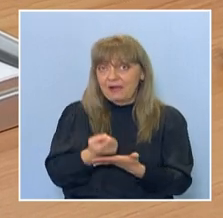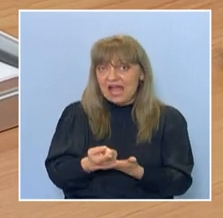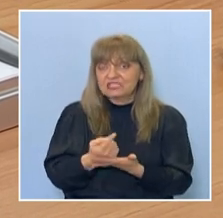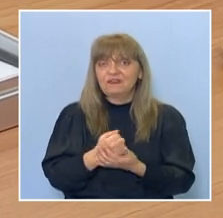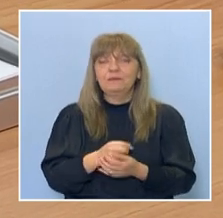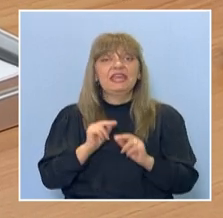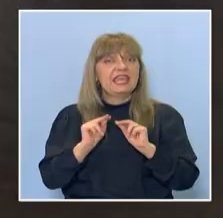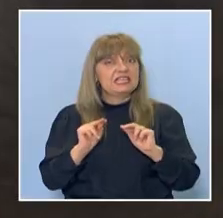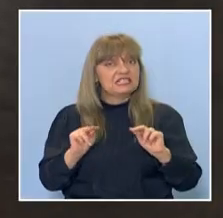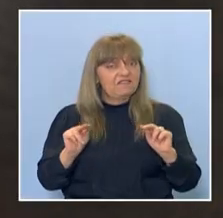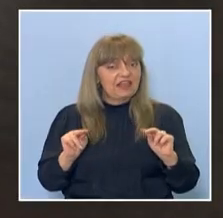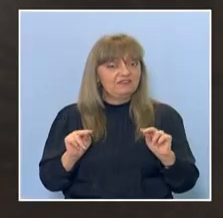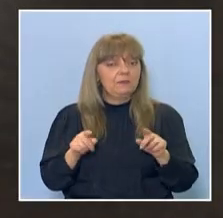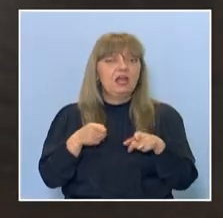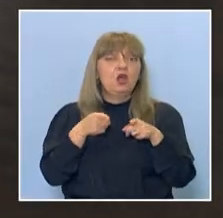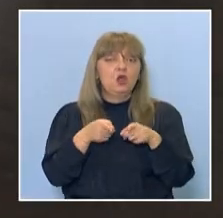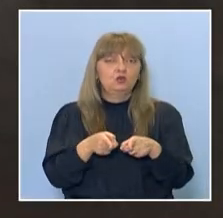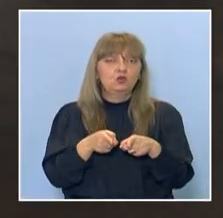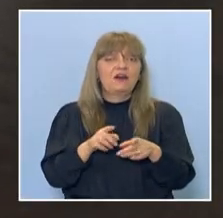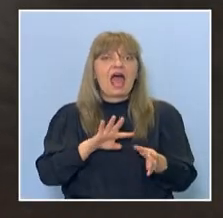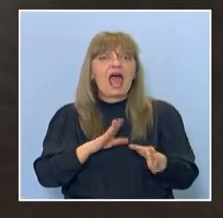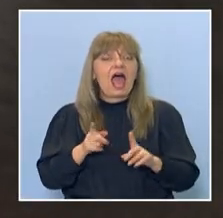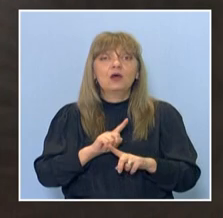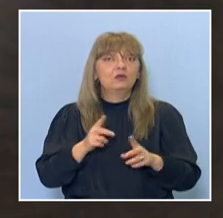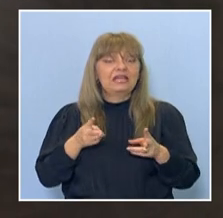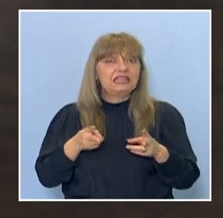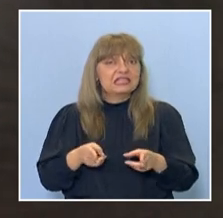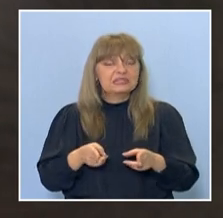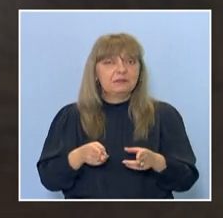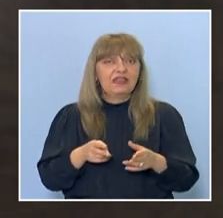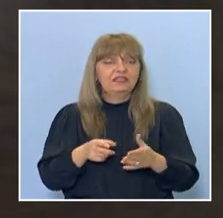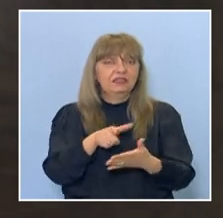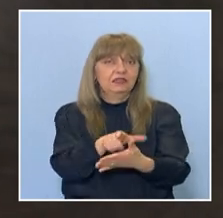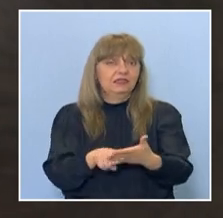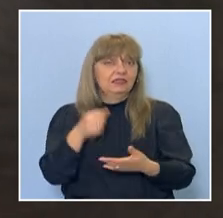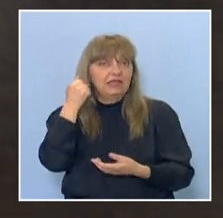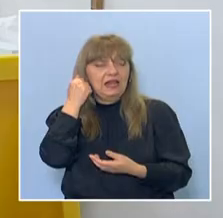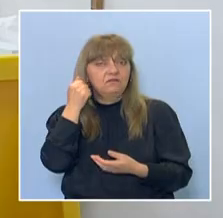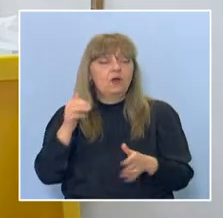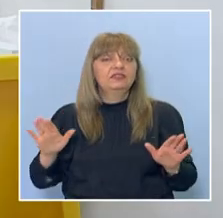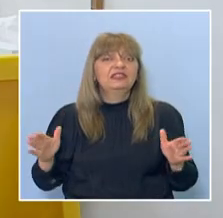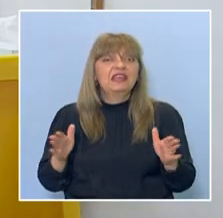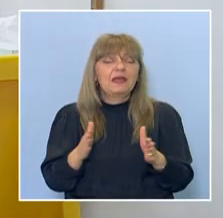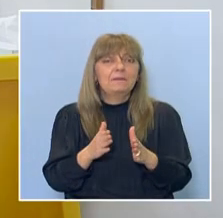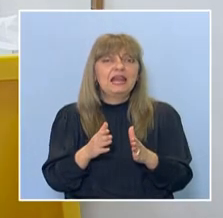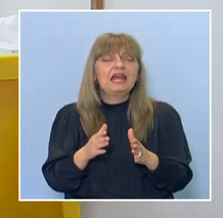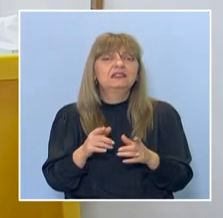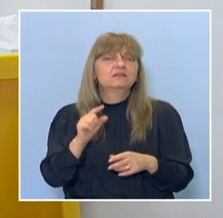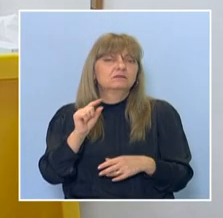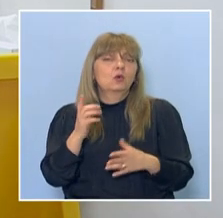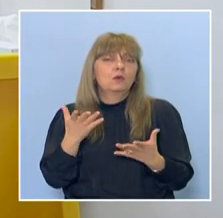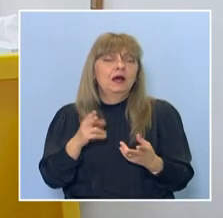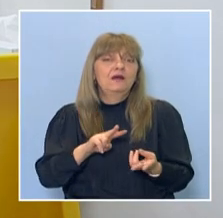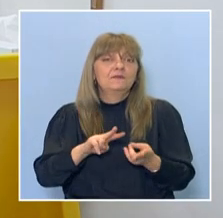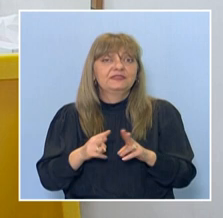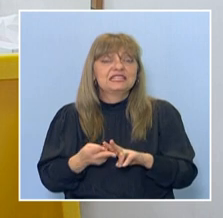и ги съветваме, това е, ако не да спрат електронните устройства, да ги намалят на минимум. Тоест да се